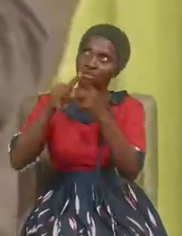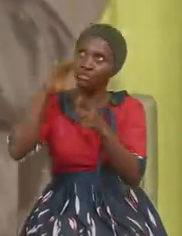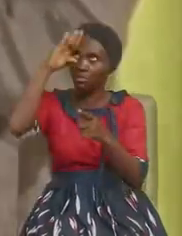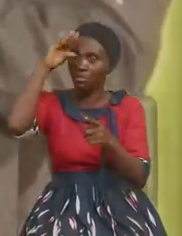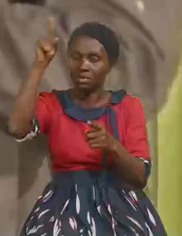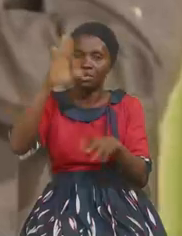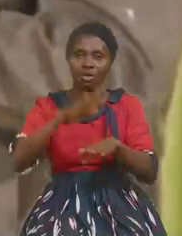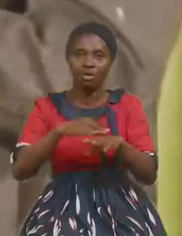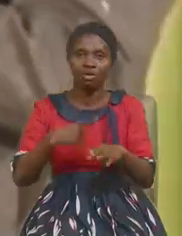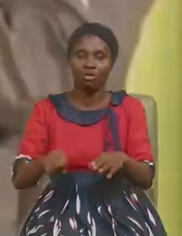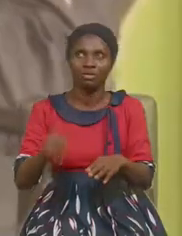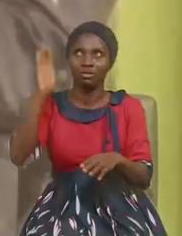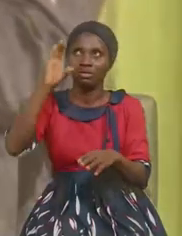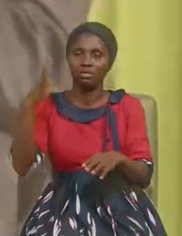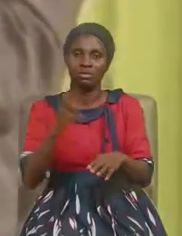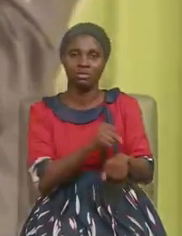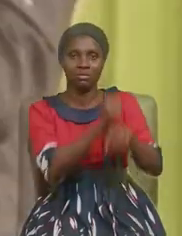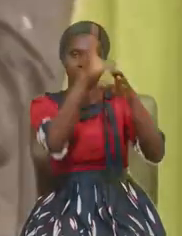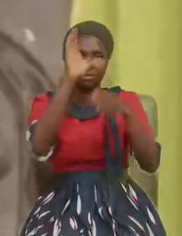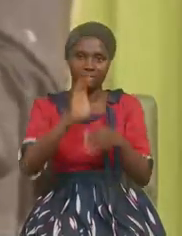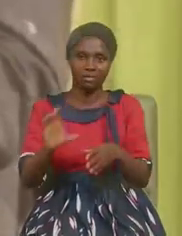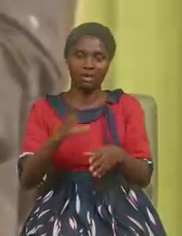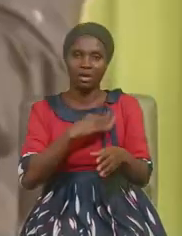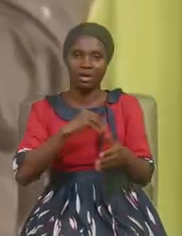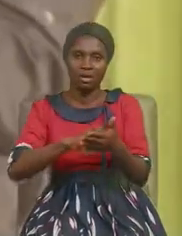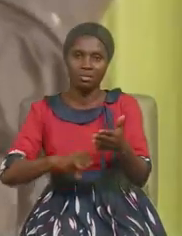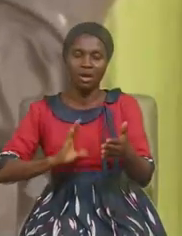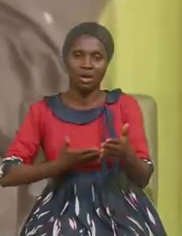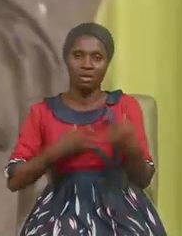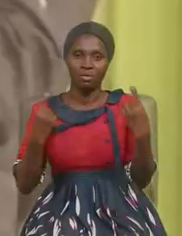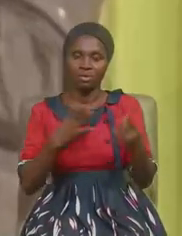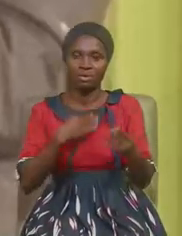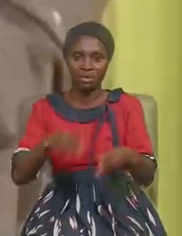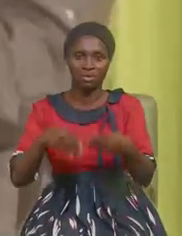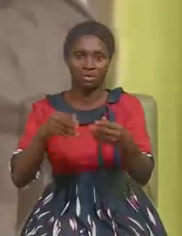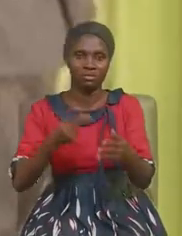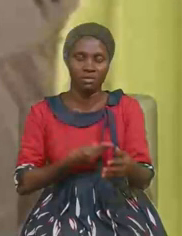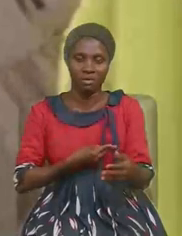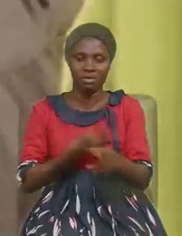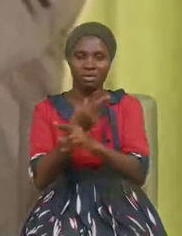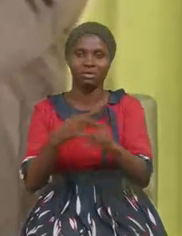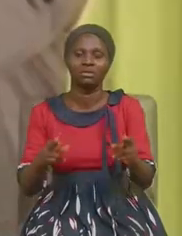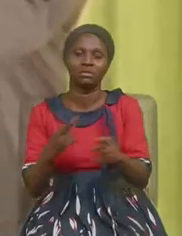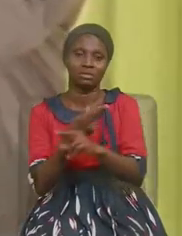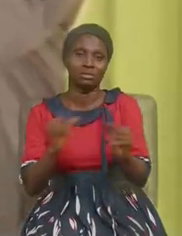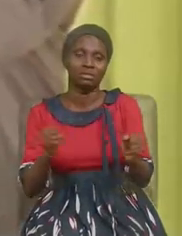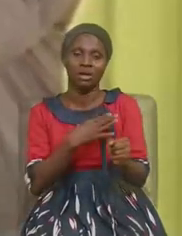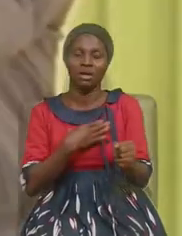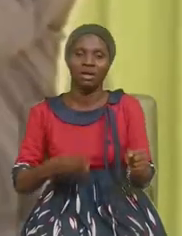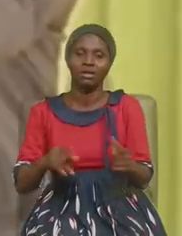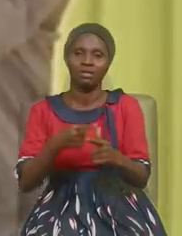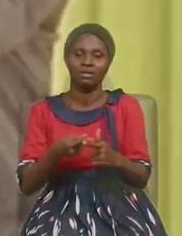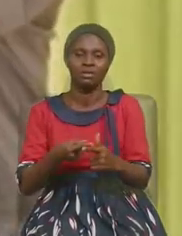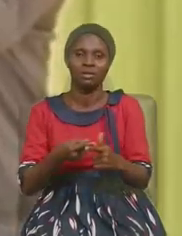Et il ôte tous nos péchés et nous donne la rédemption. Et cela apporte la réconciliation dans